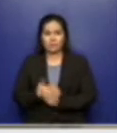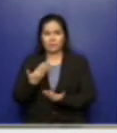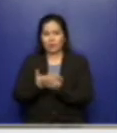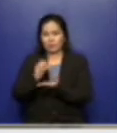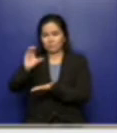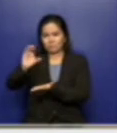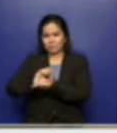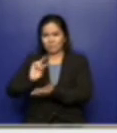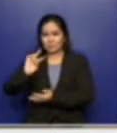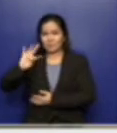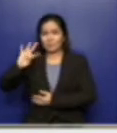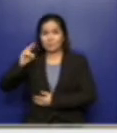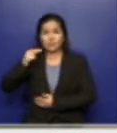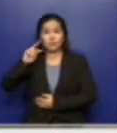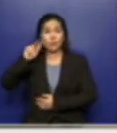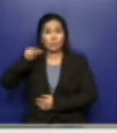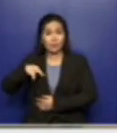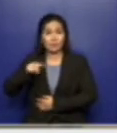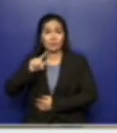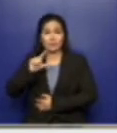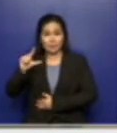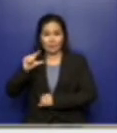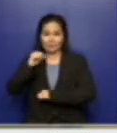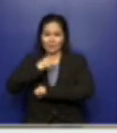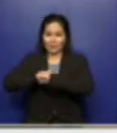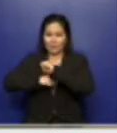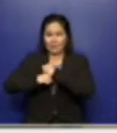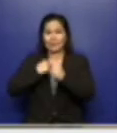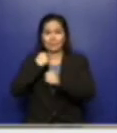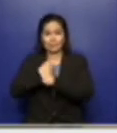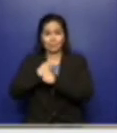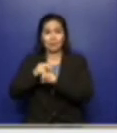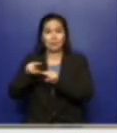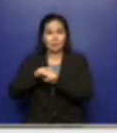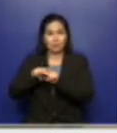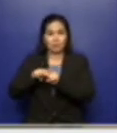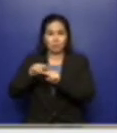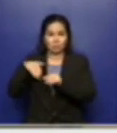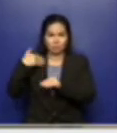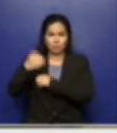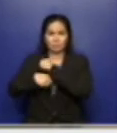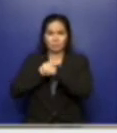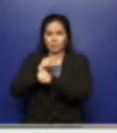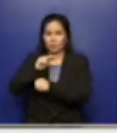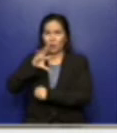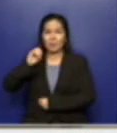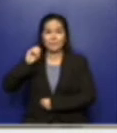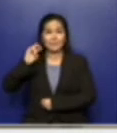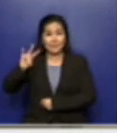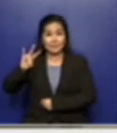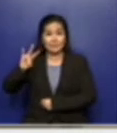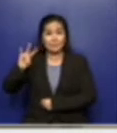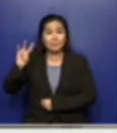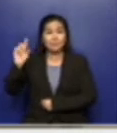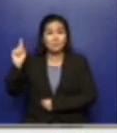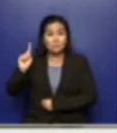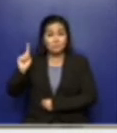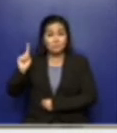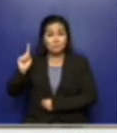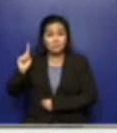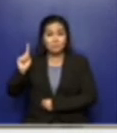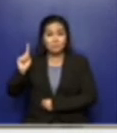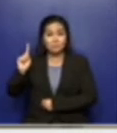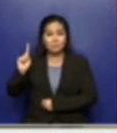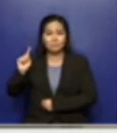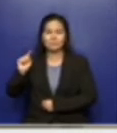ง 42,000 ล้านครับแต่มาหลังจากนั้นปี57ก็เกิดอุบั